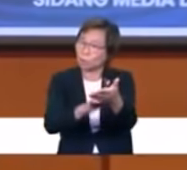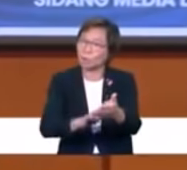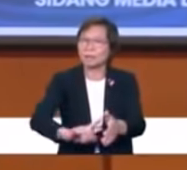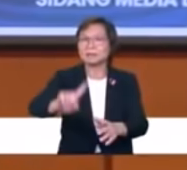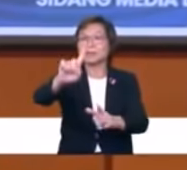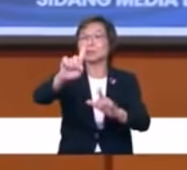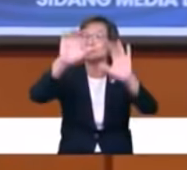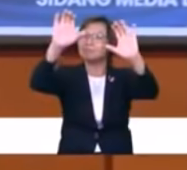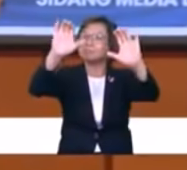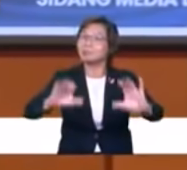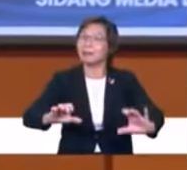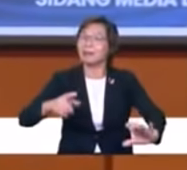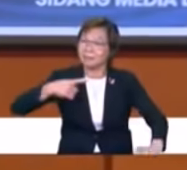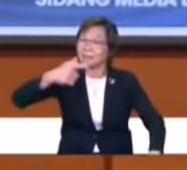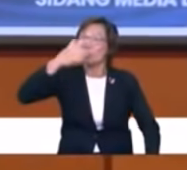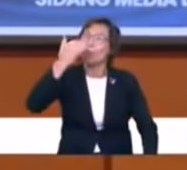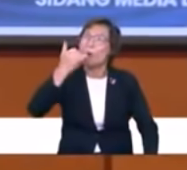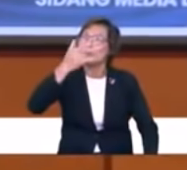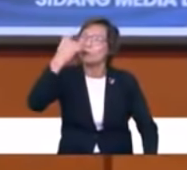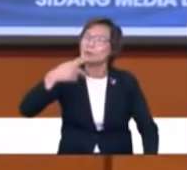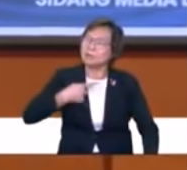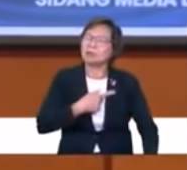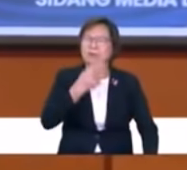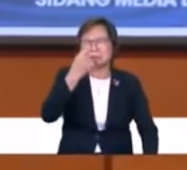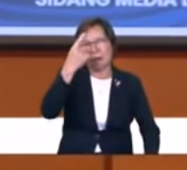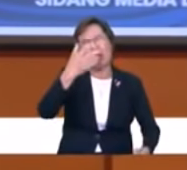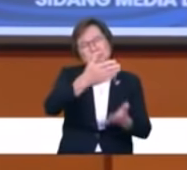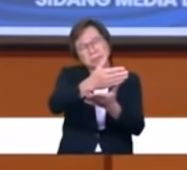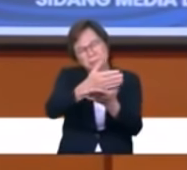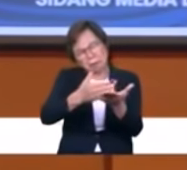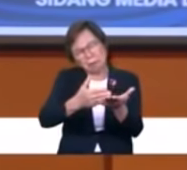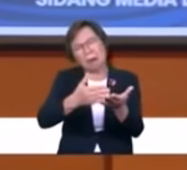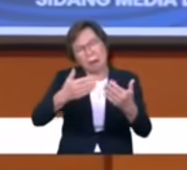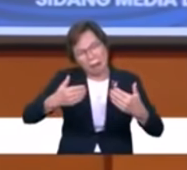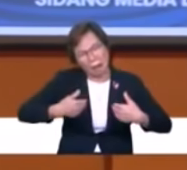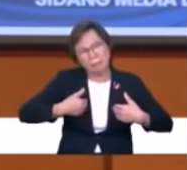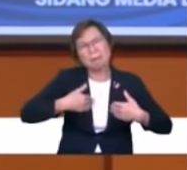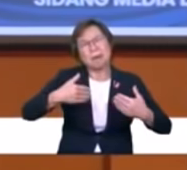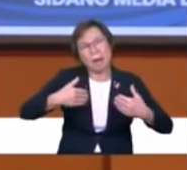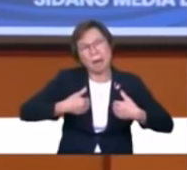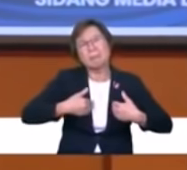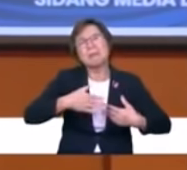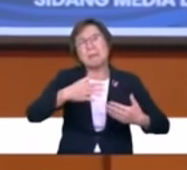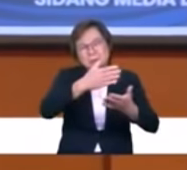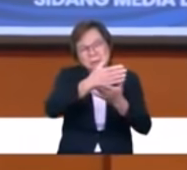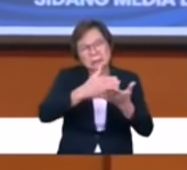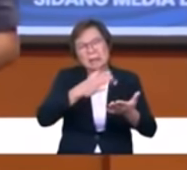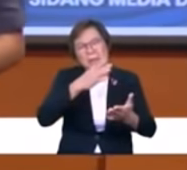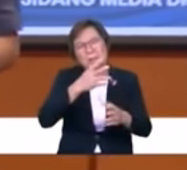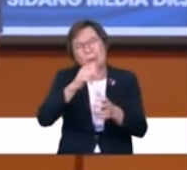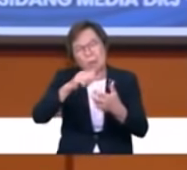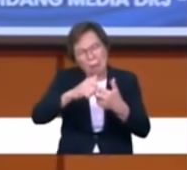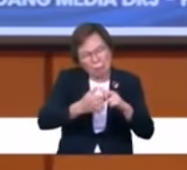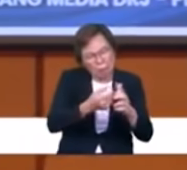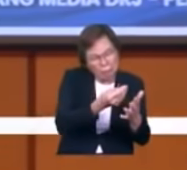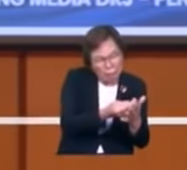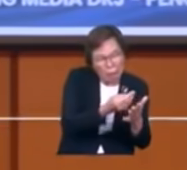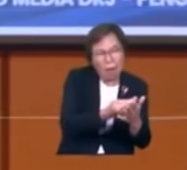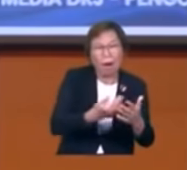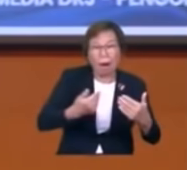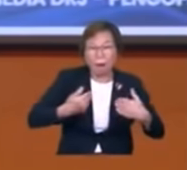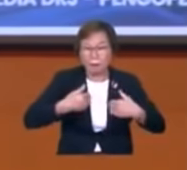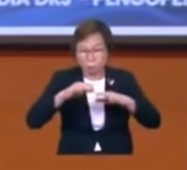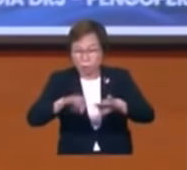merupakan satu kaedah dan Kita paham kita sedar ada ibu Bapa yang mungkin menghadapi kesukaran dan ada pula yang nanti